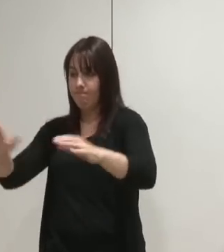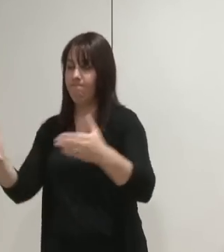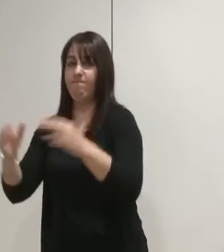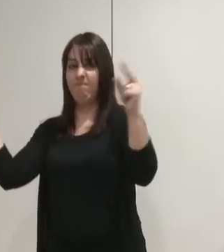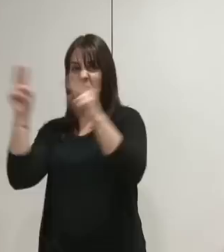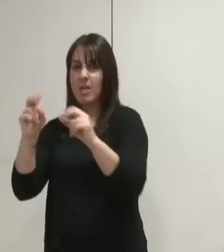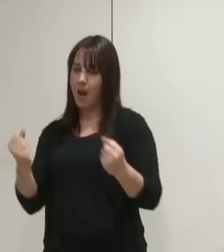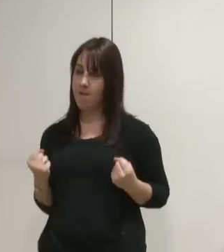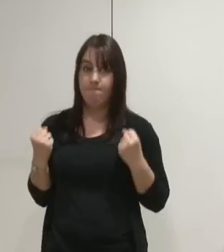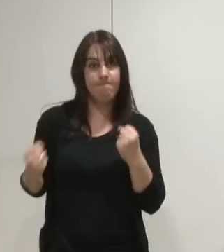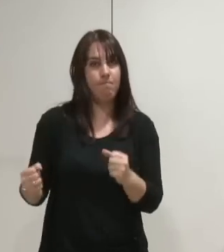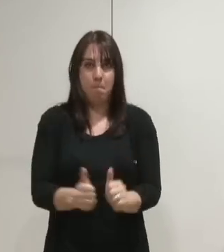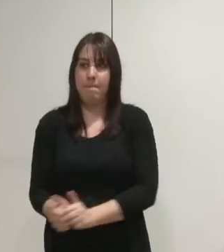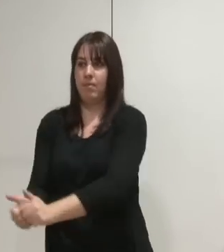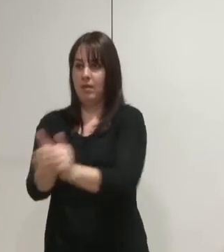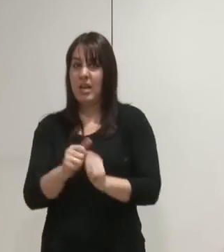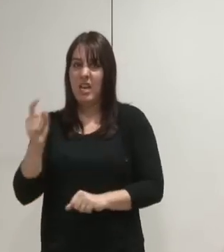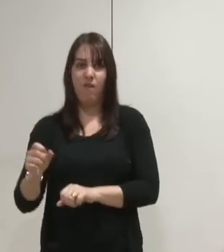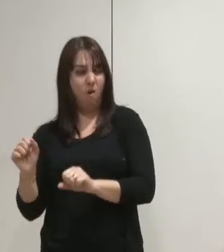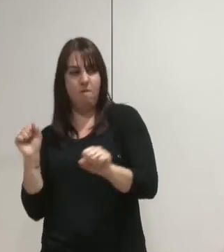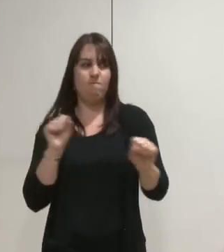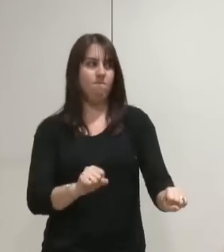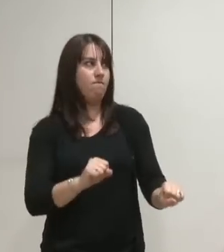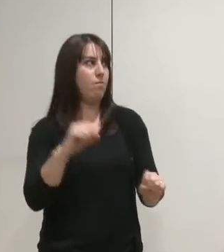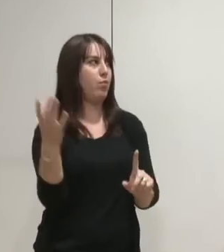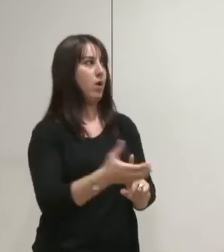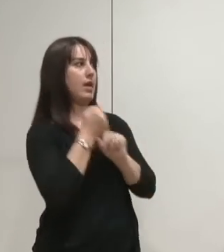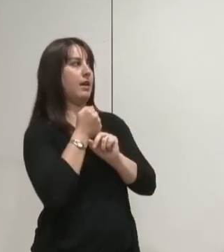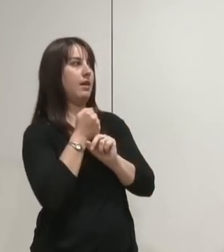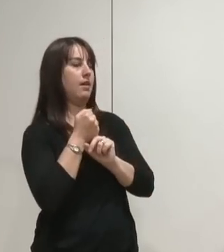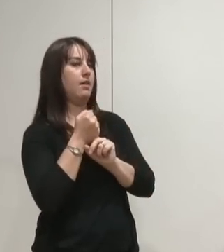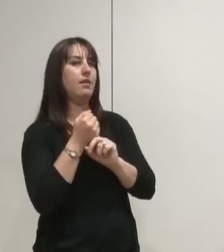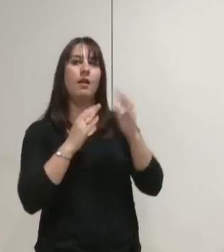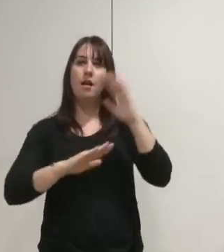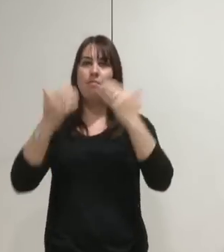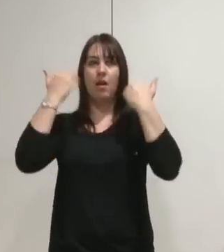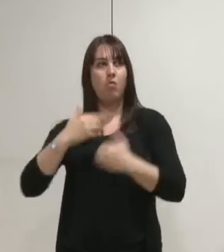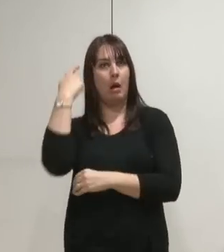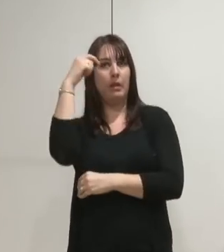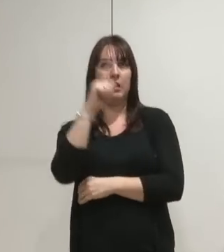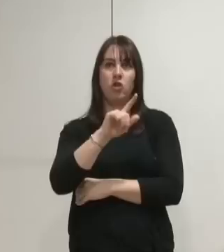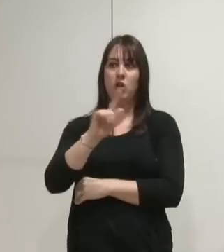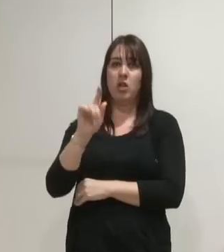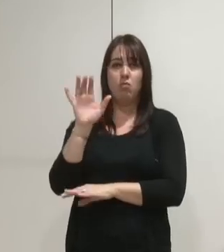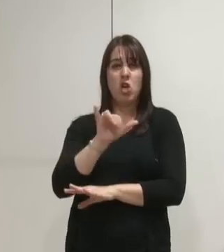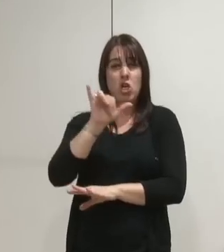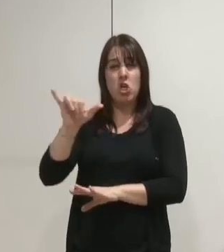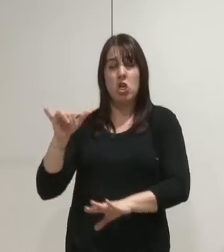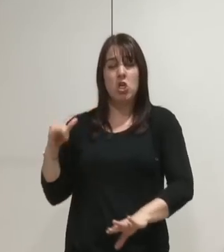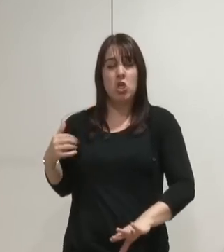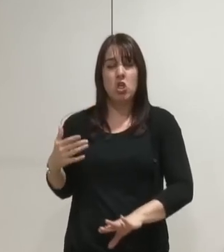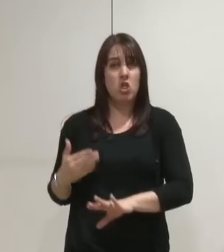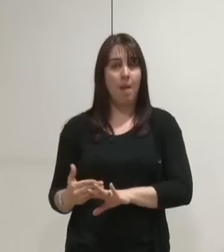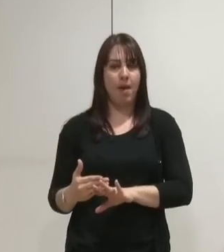et qu'il allait falloir tout faire pour l'emporter mais je n'ai jamais en tant que président de GG fait autre chose que